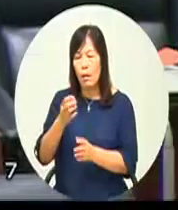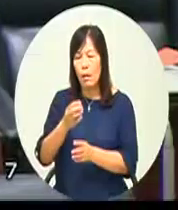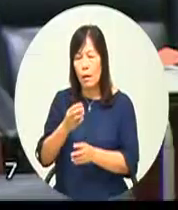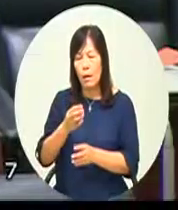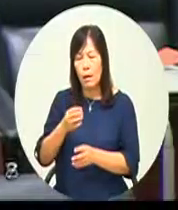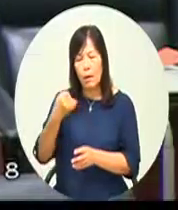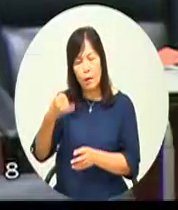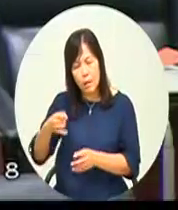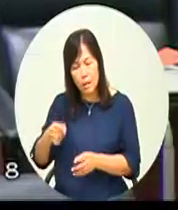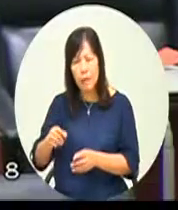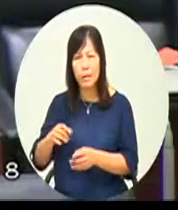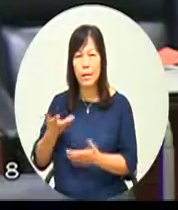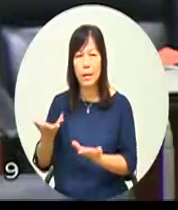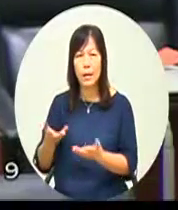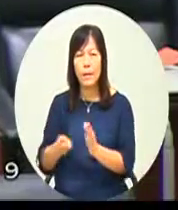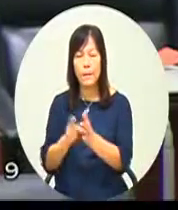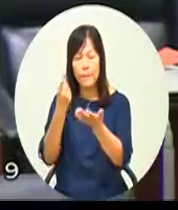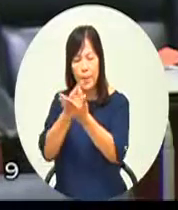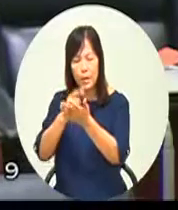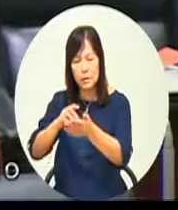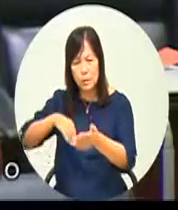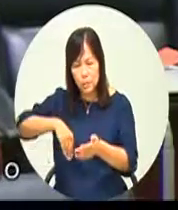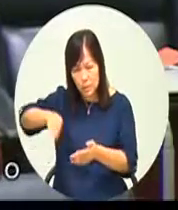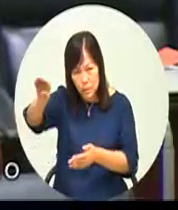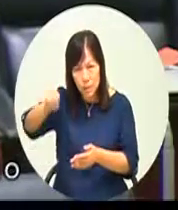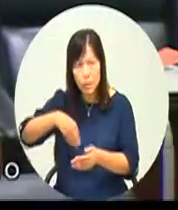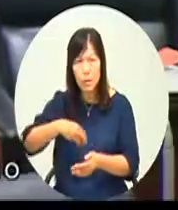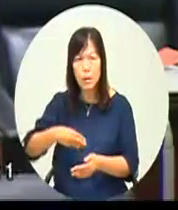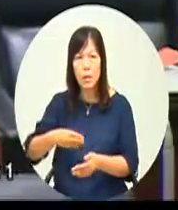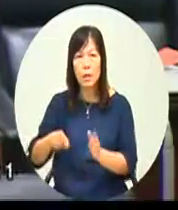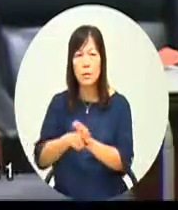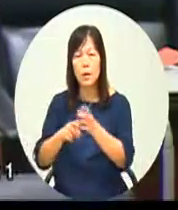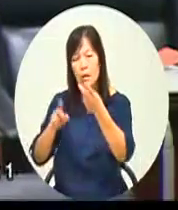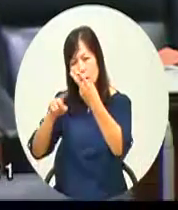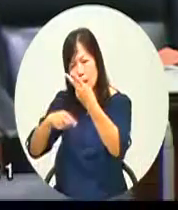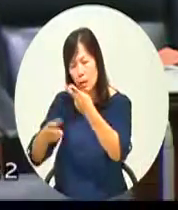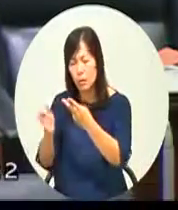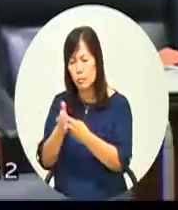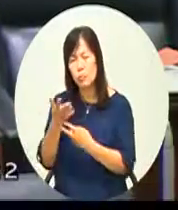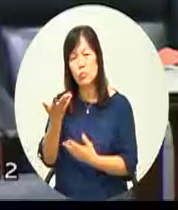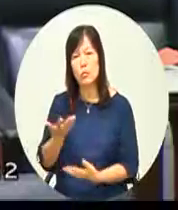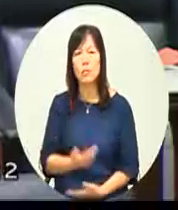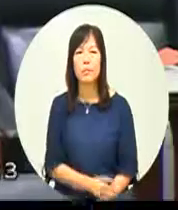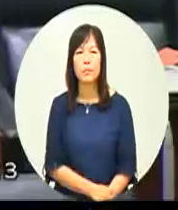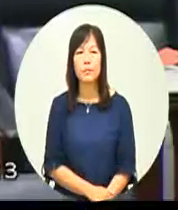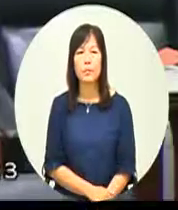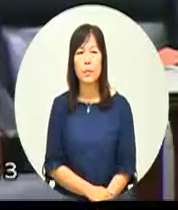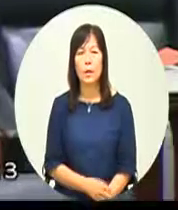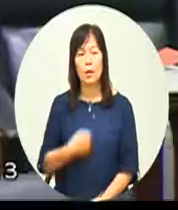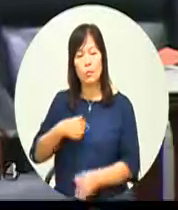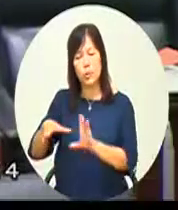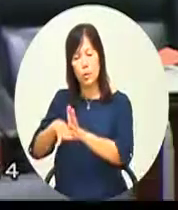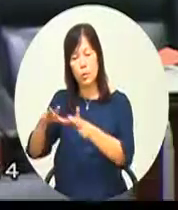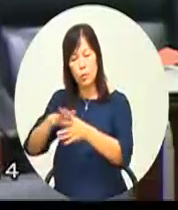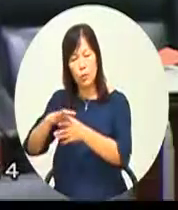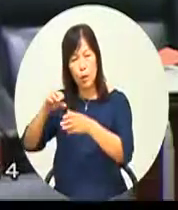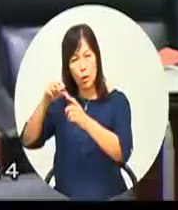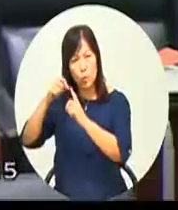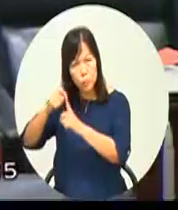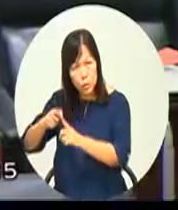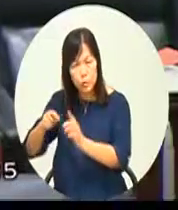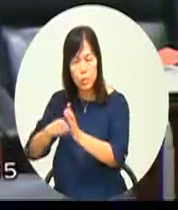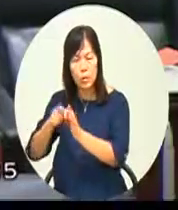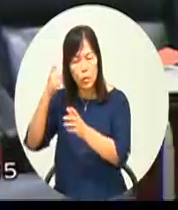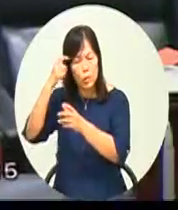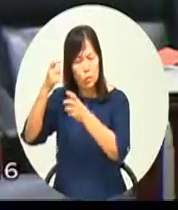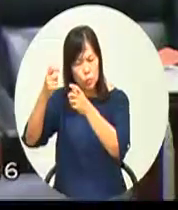都啊每趟车次哦，差不多载2个而已啊。那我们的文化公车哦，它利益非常